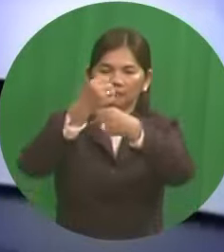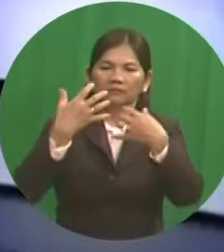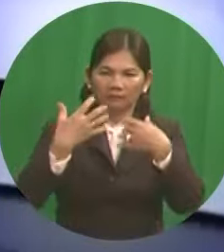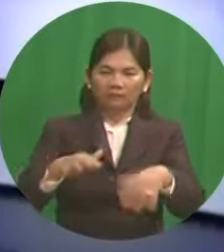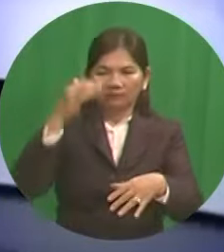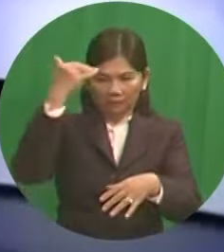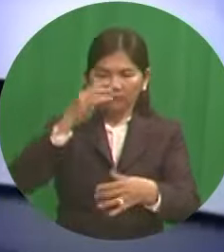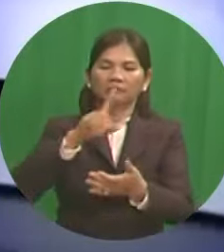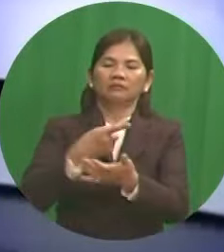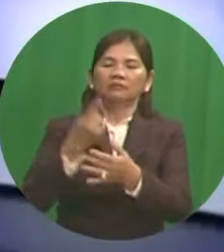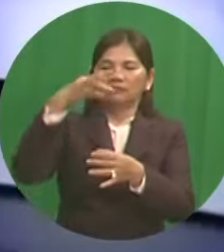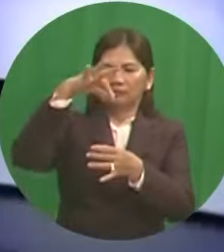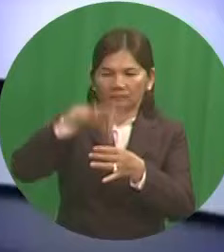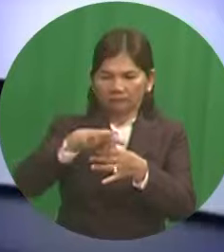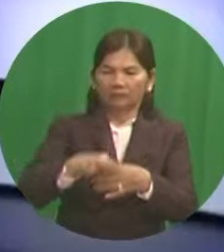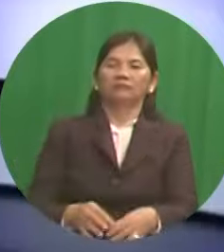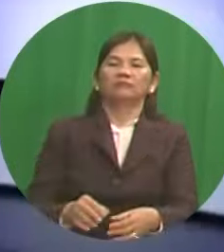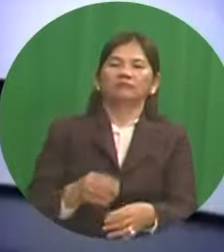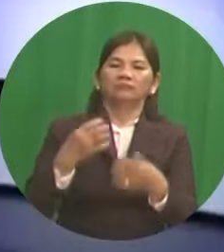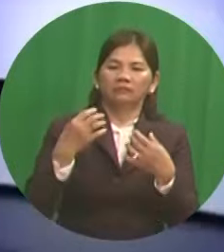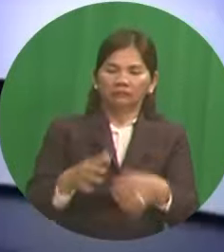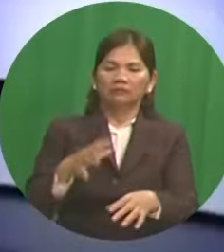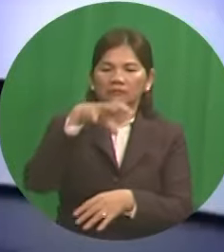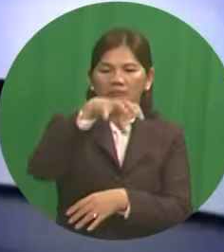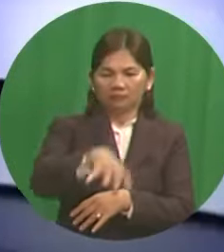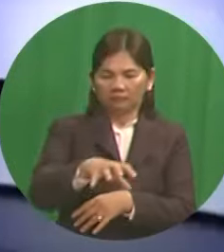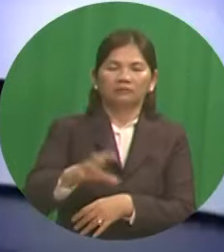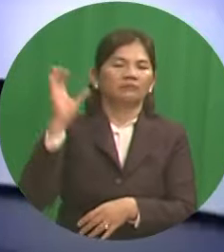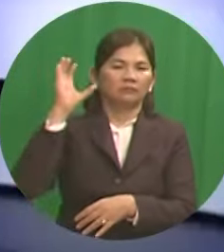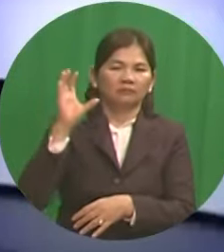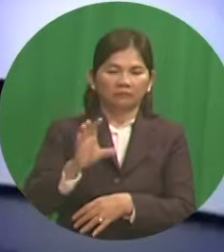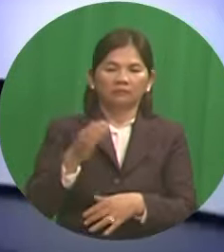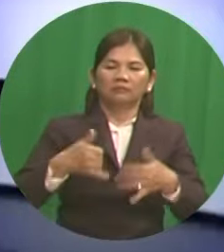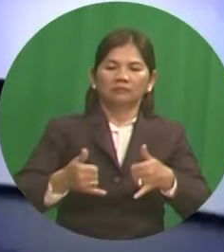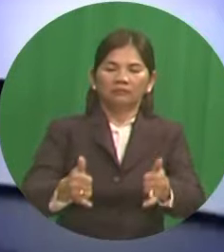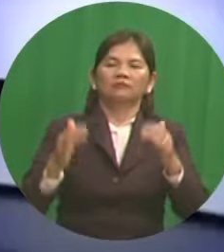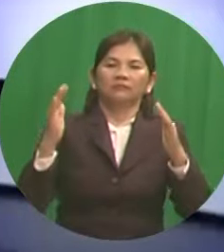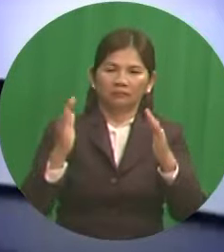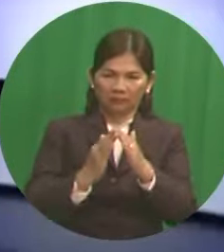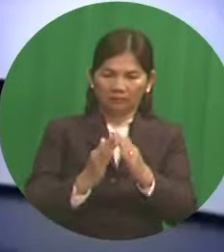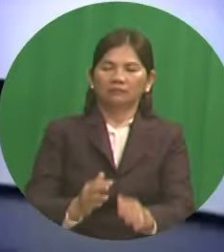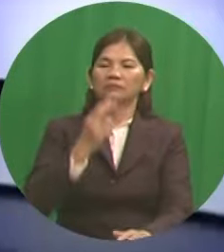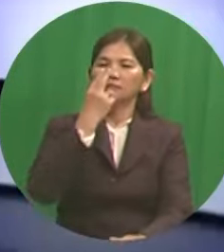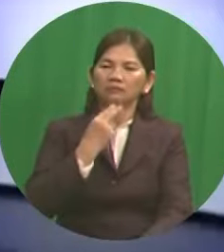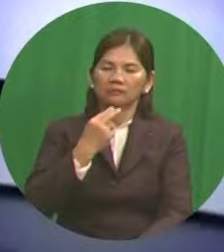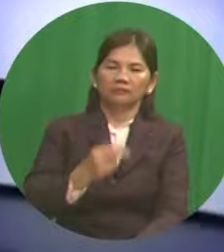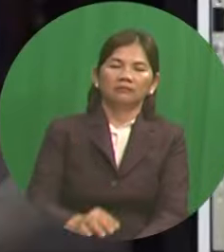ប់ពីពួកគេបានចូលរួមបោះឆ្នោតនៅលើទូកេតជាកន្លែងដែលរូបលោកបានទៅលេងផ្ទះរបស់លោកកាលពីថ្ងៃអាទិ